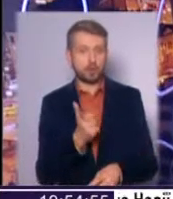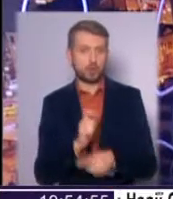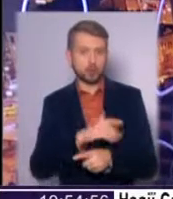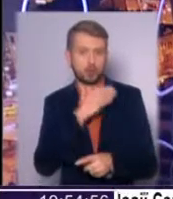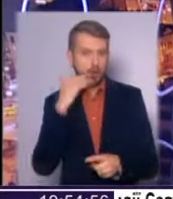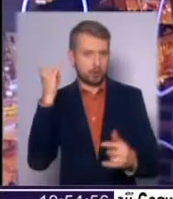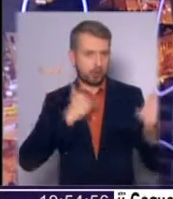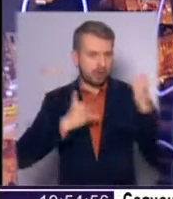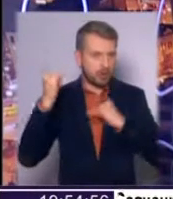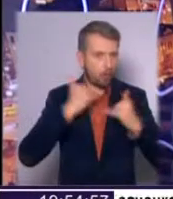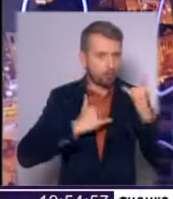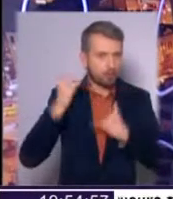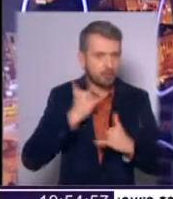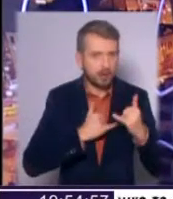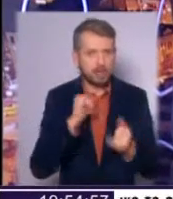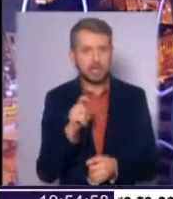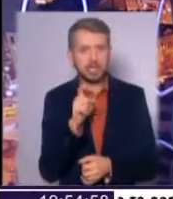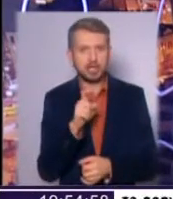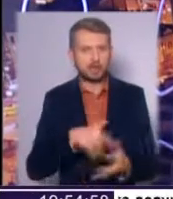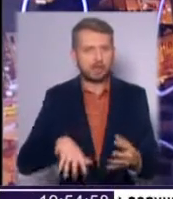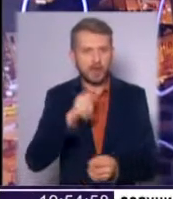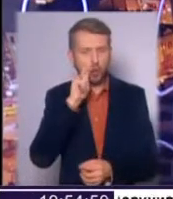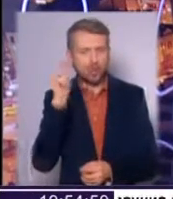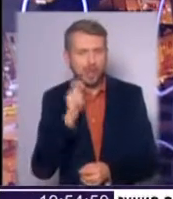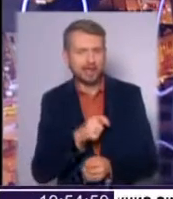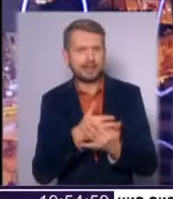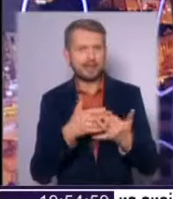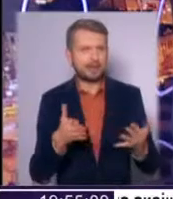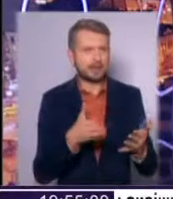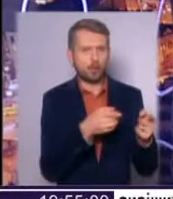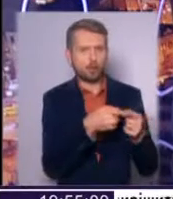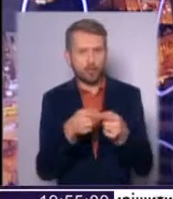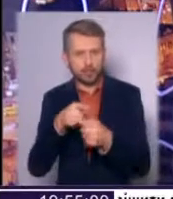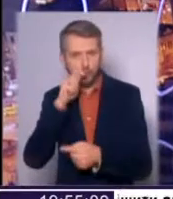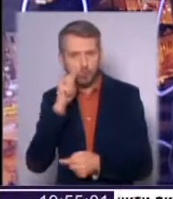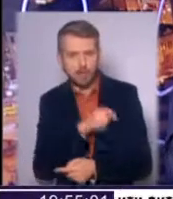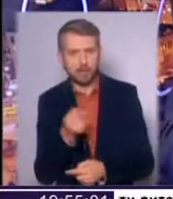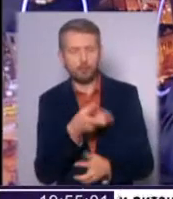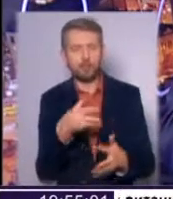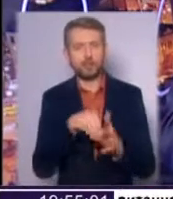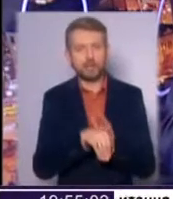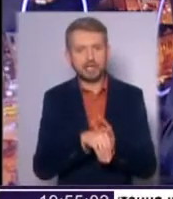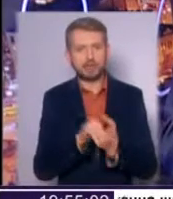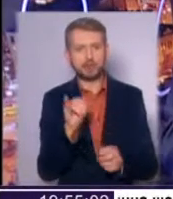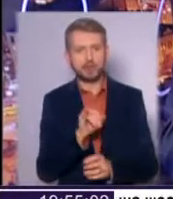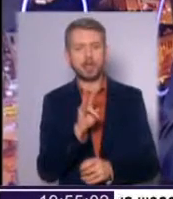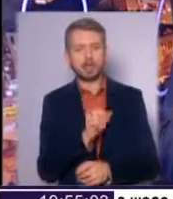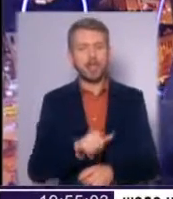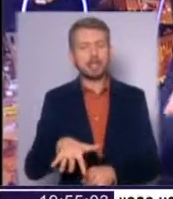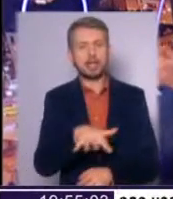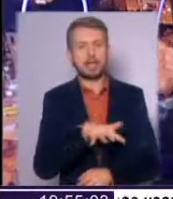багато дзвіночків із всієї України, з різних її куточків, в тому числі і на